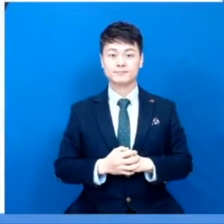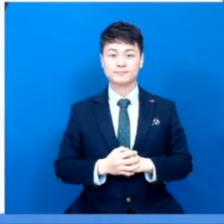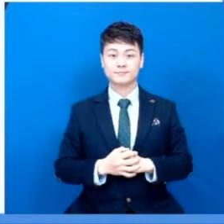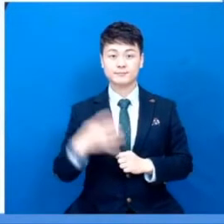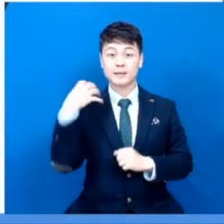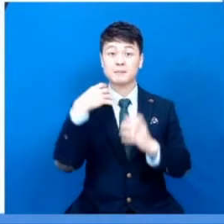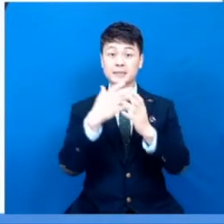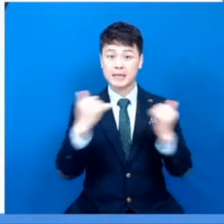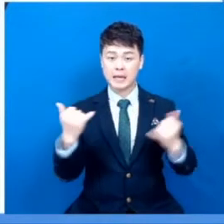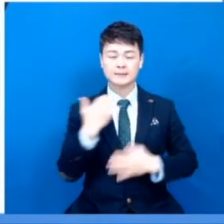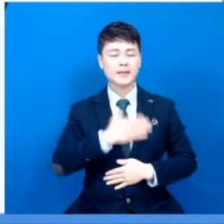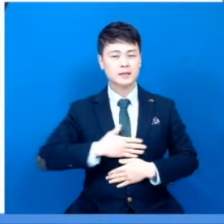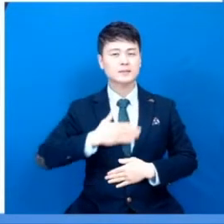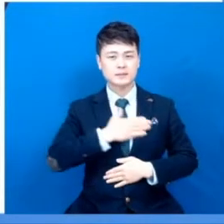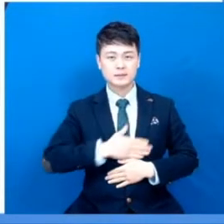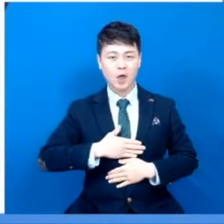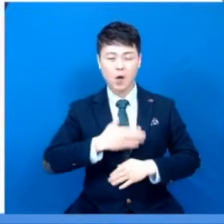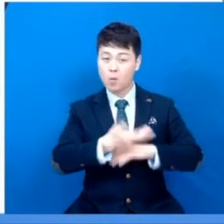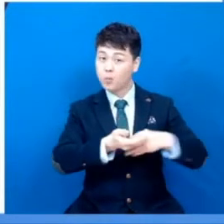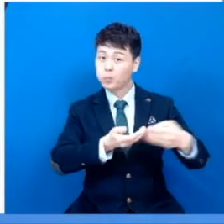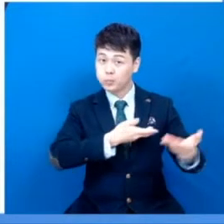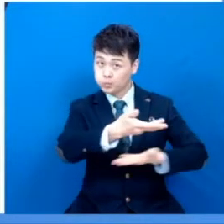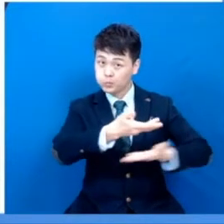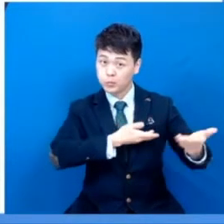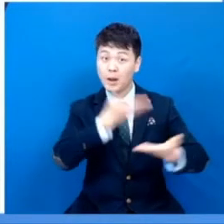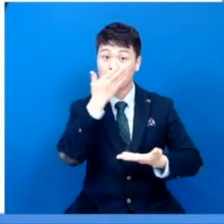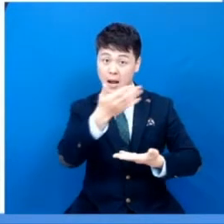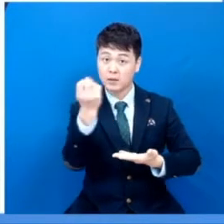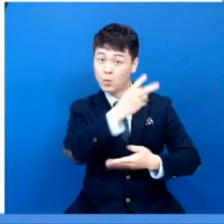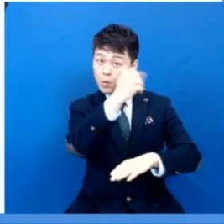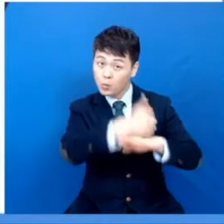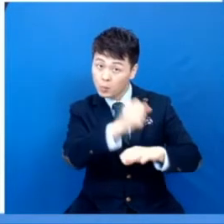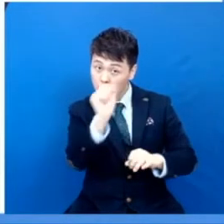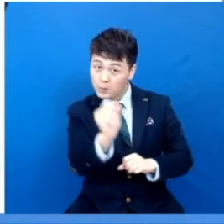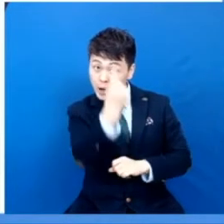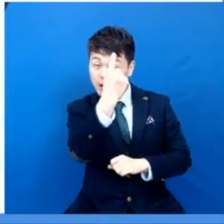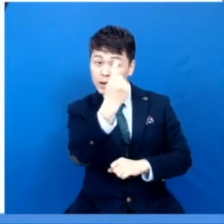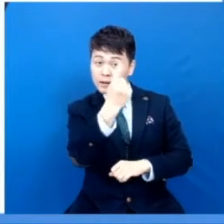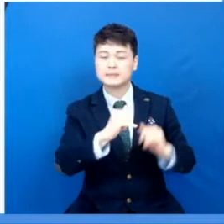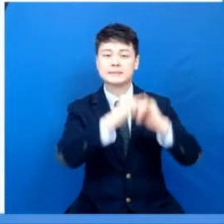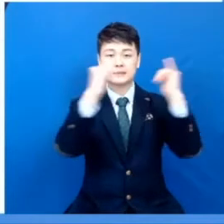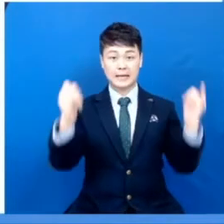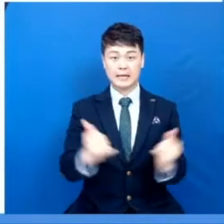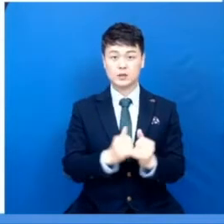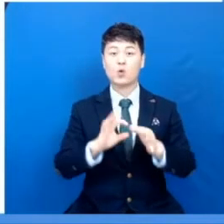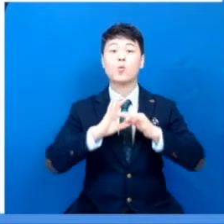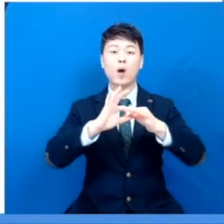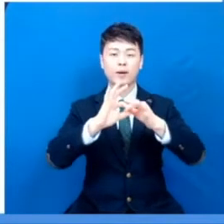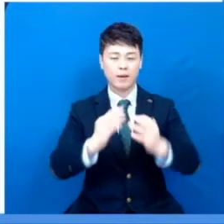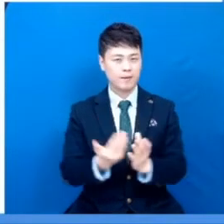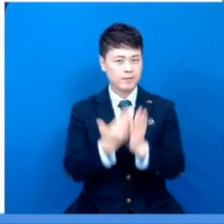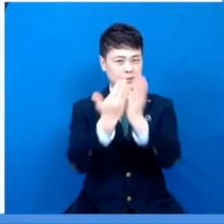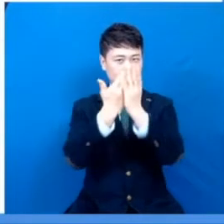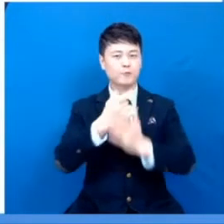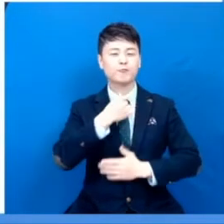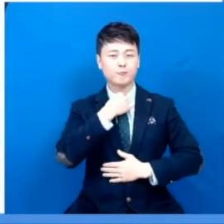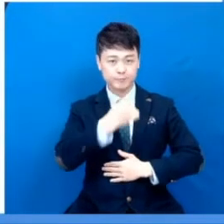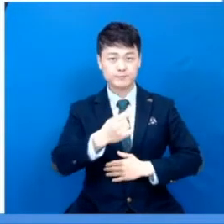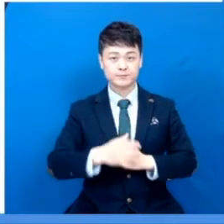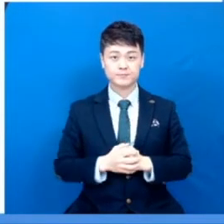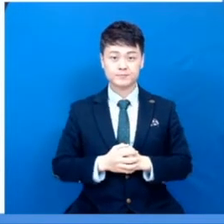담당자가 정서적으로 교감할 수 있으며 이를 통해 사회적 관계가 증진 되기를 희망 하였읍니다